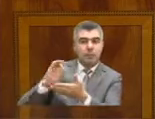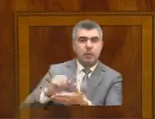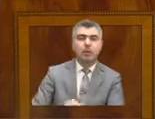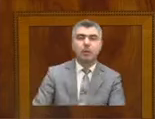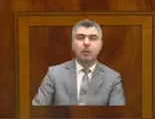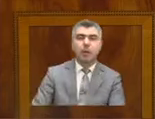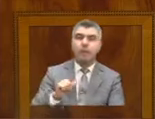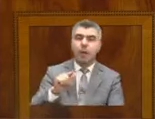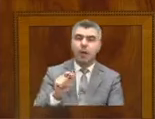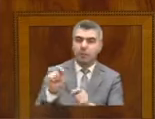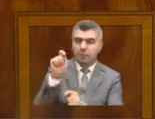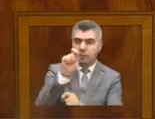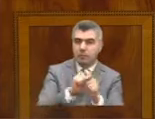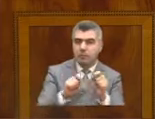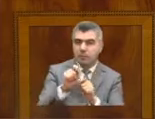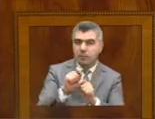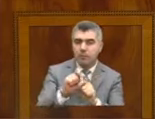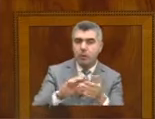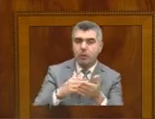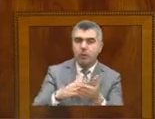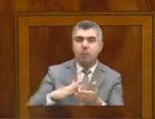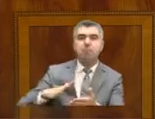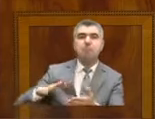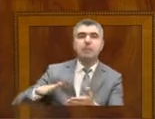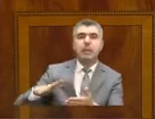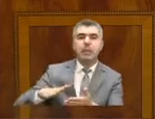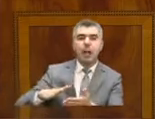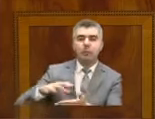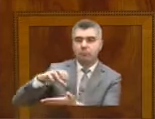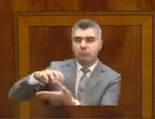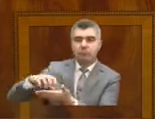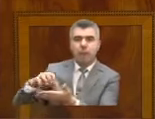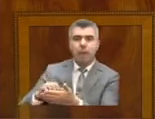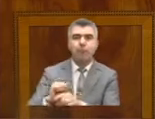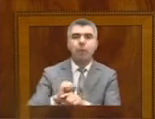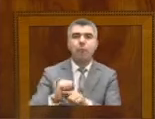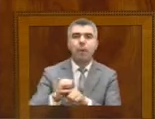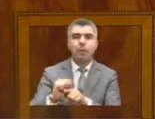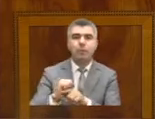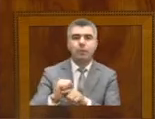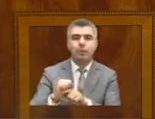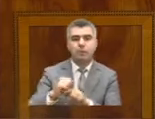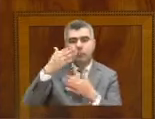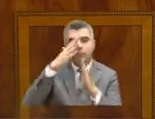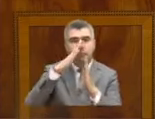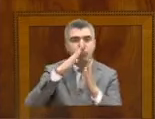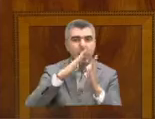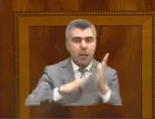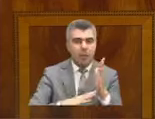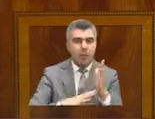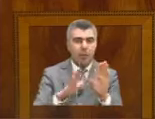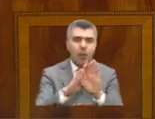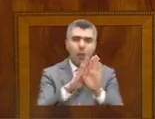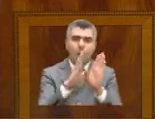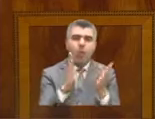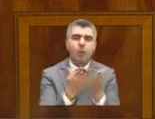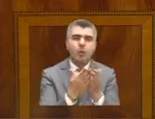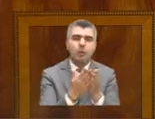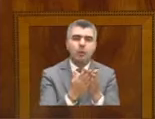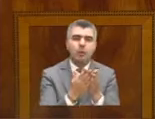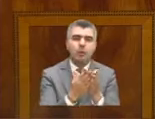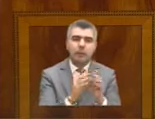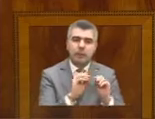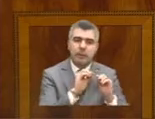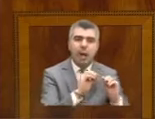خلال استكمال إنجاز مدن المهن والكفاءات مع إعادة النظر في جل شعب التكوين